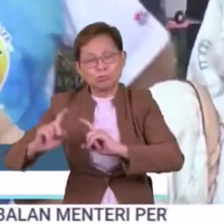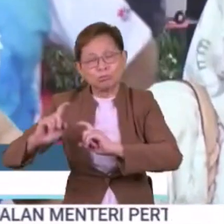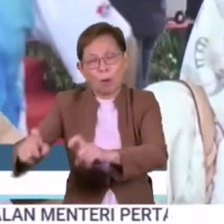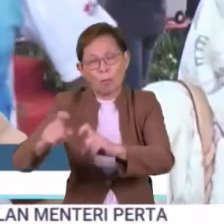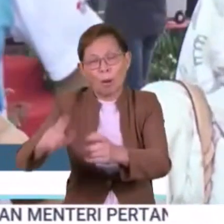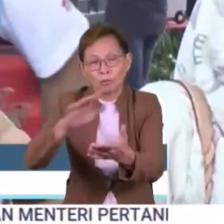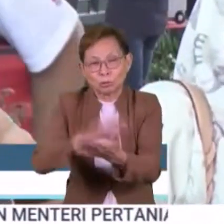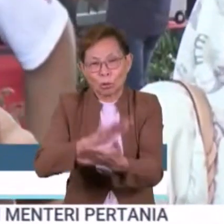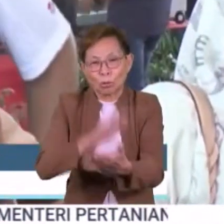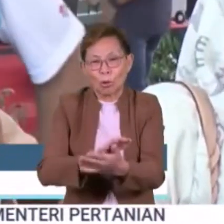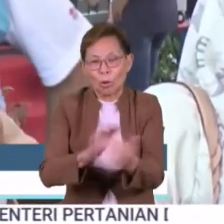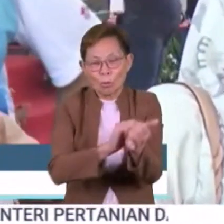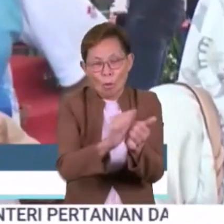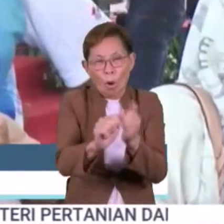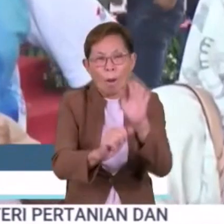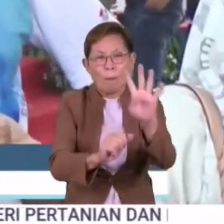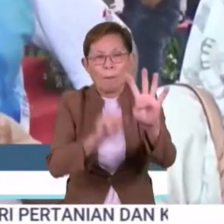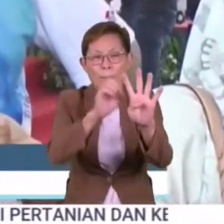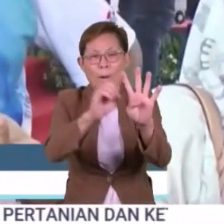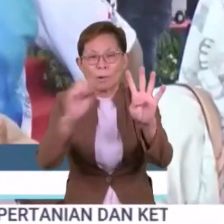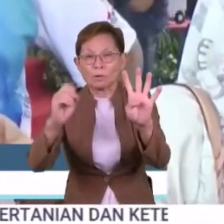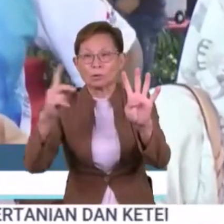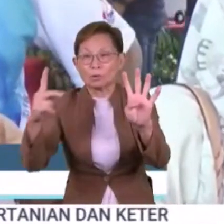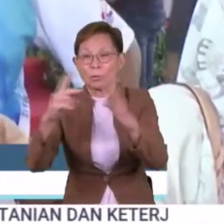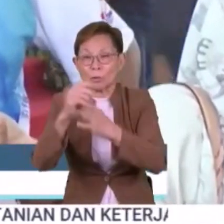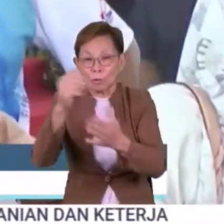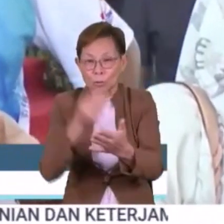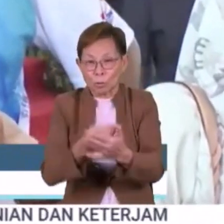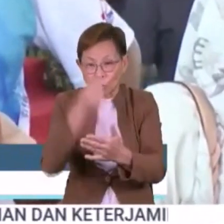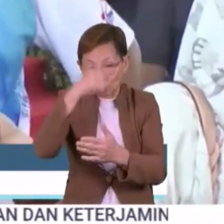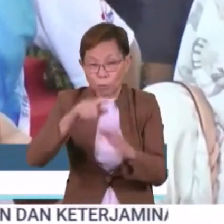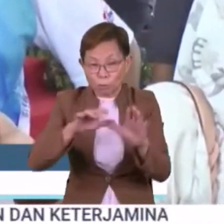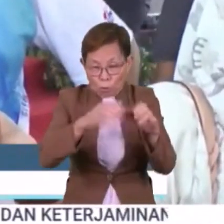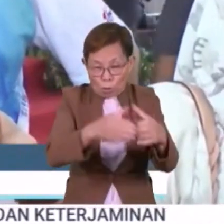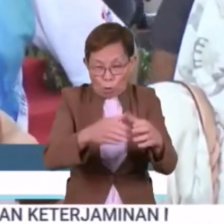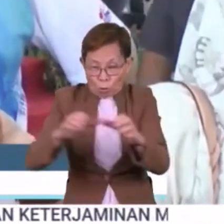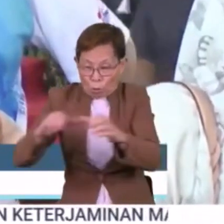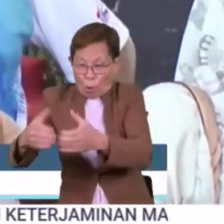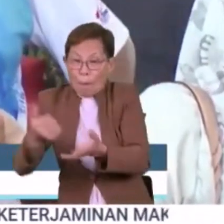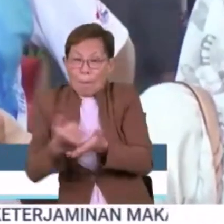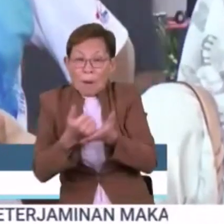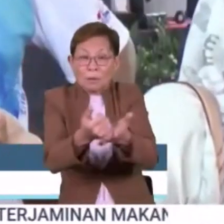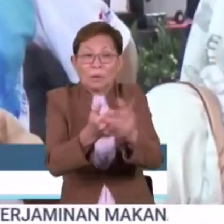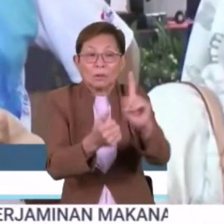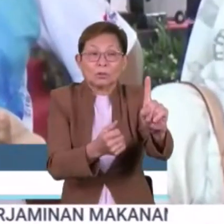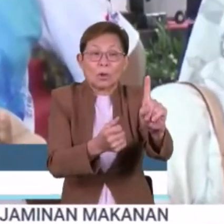Luluskan RM400,000 untuk golongan-golongan terlibat, iaitu bantuan